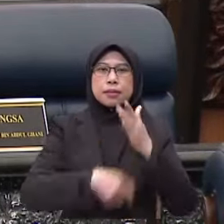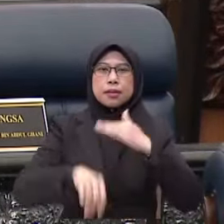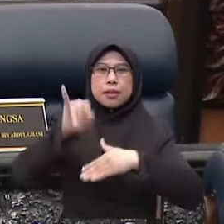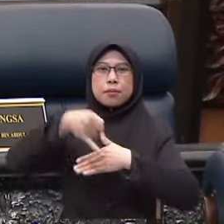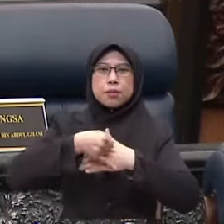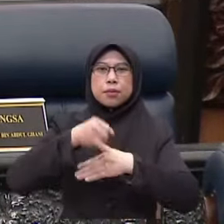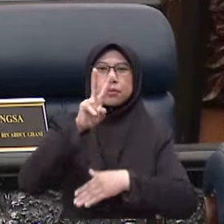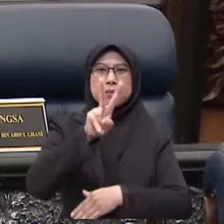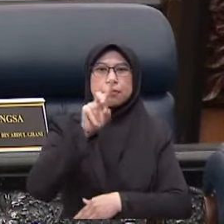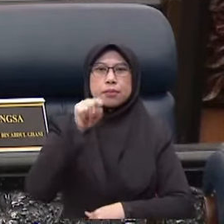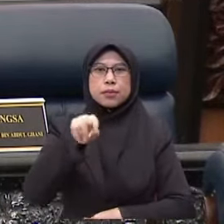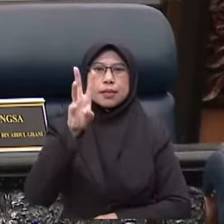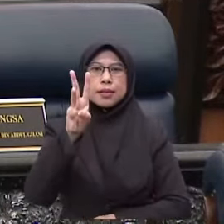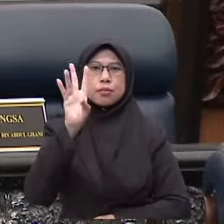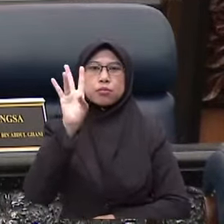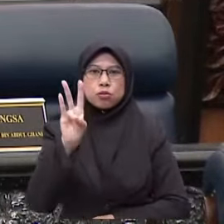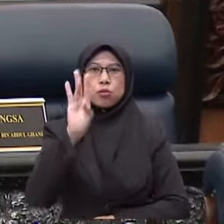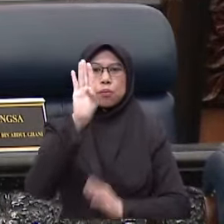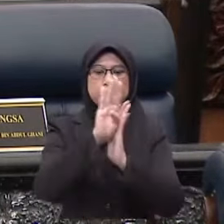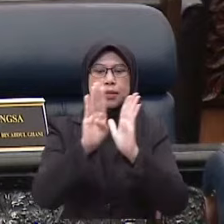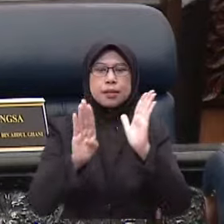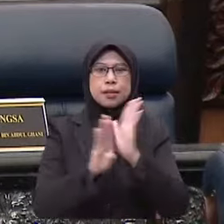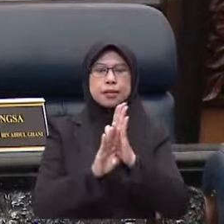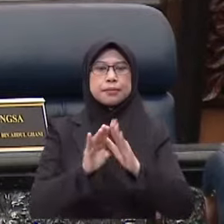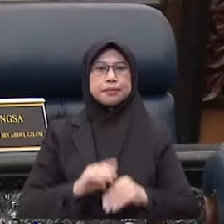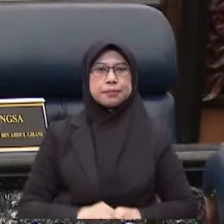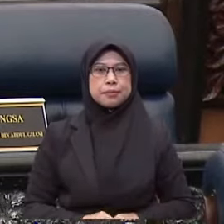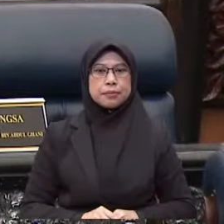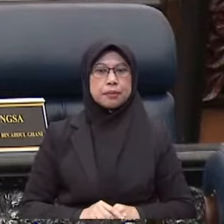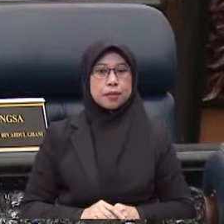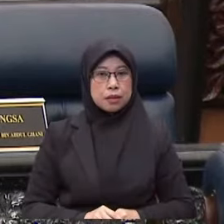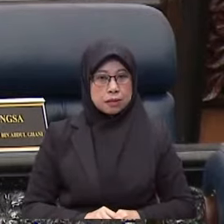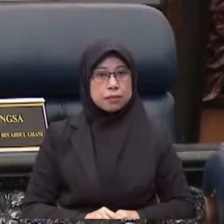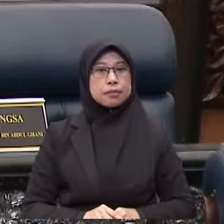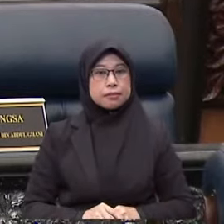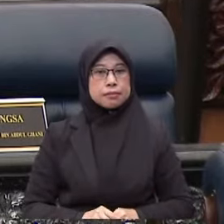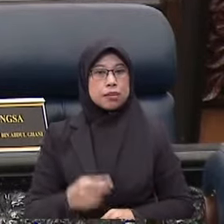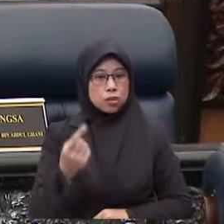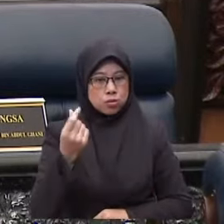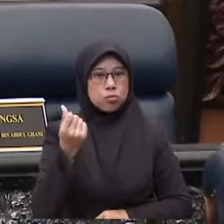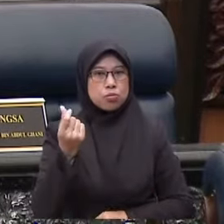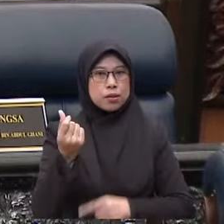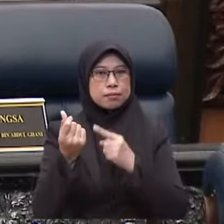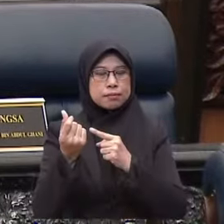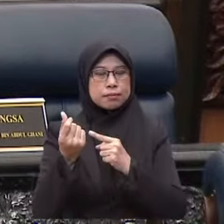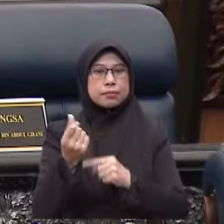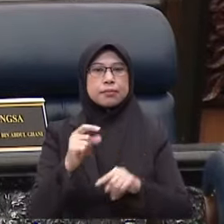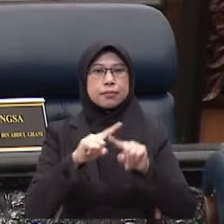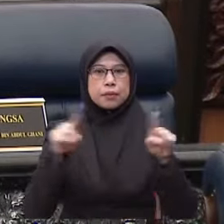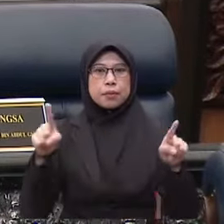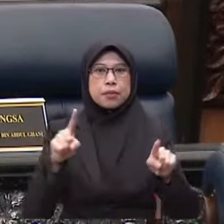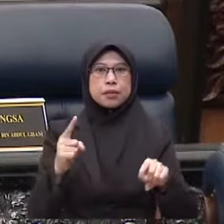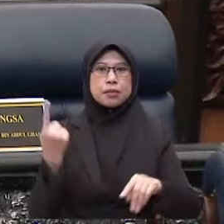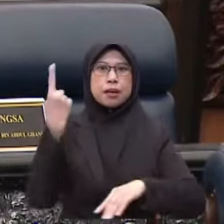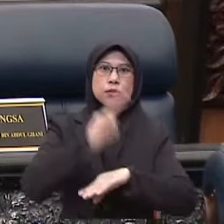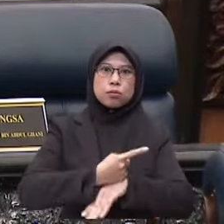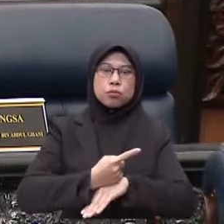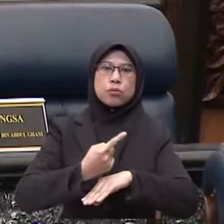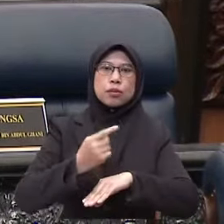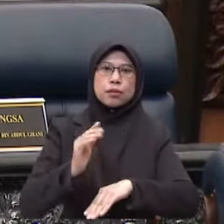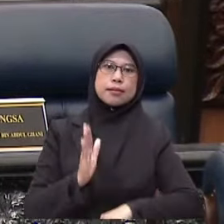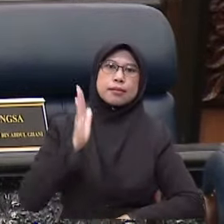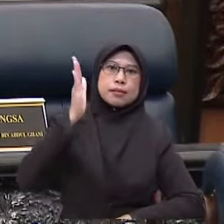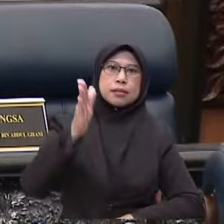bernilai 2.67 bilion Cuba bayangkan bukan saja soal duit Tetapi kalau satu hari nanti kalau kita